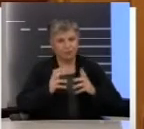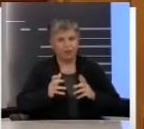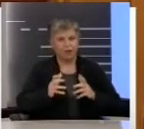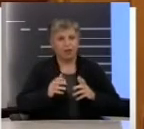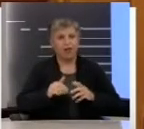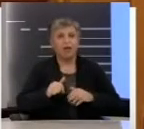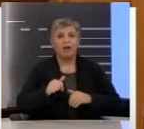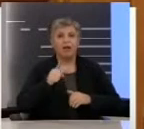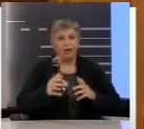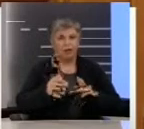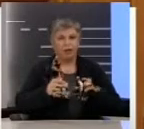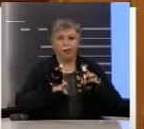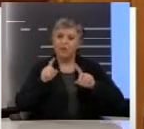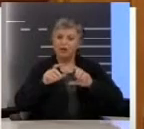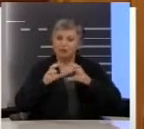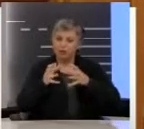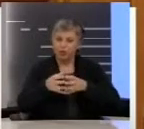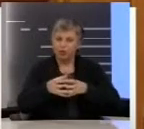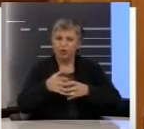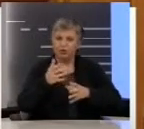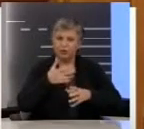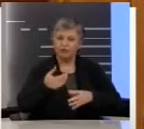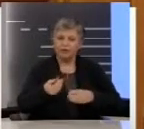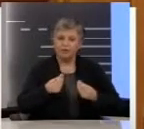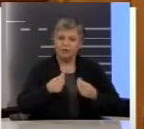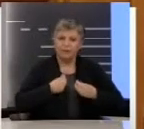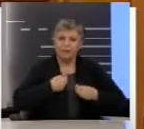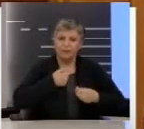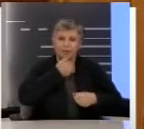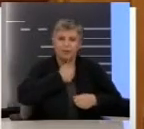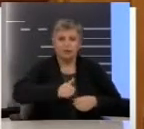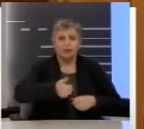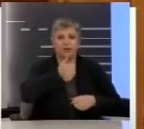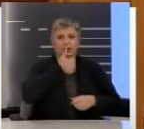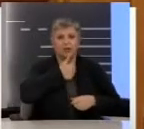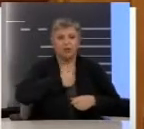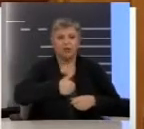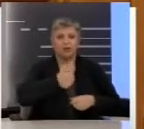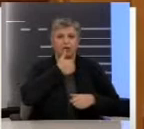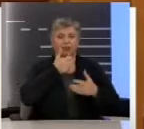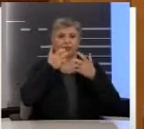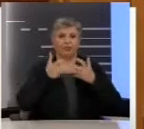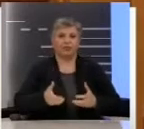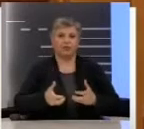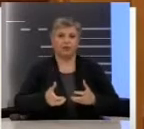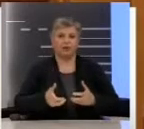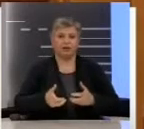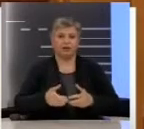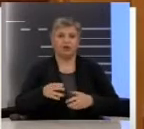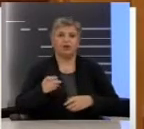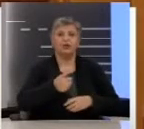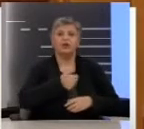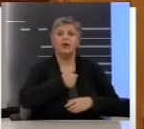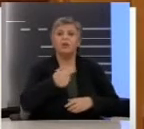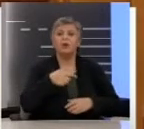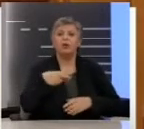πολύ. Και γι' αυτό εκτός των αναγκών που προκύπτουν στη διαδικασία της